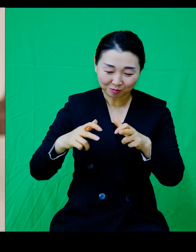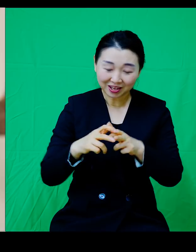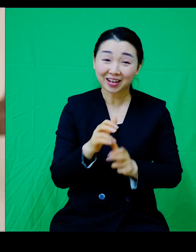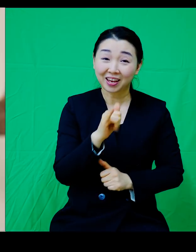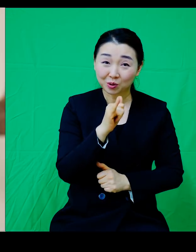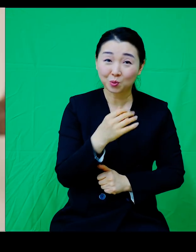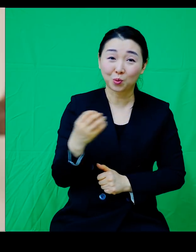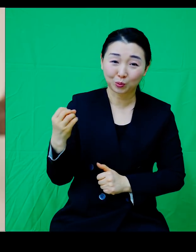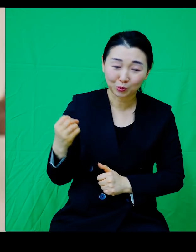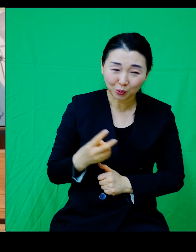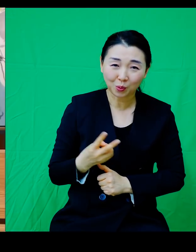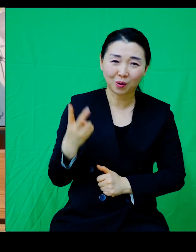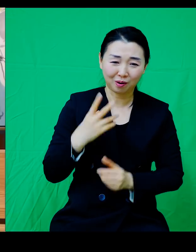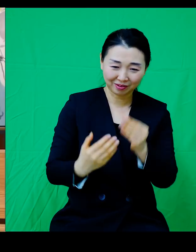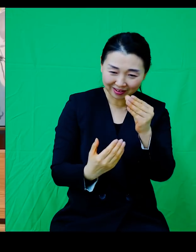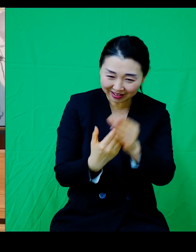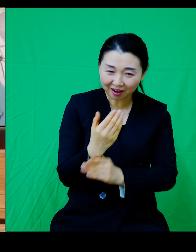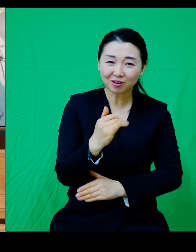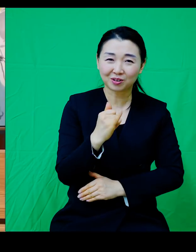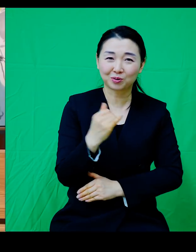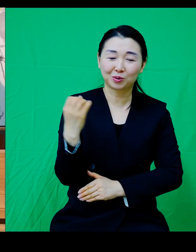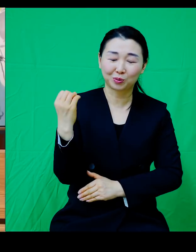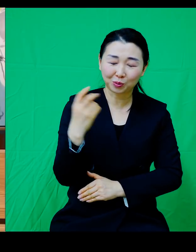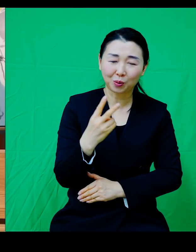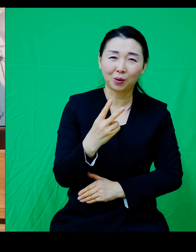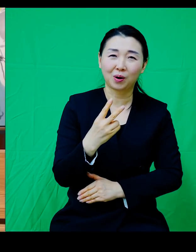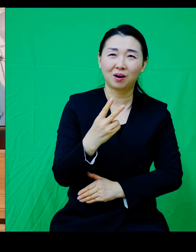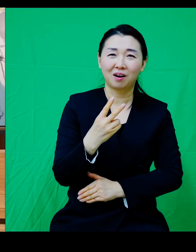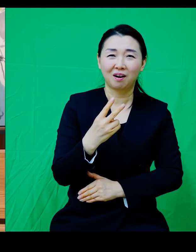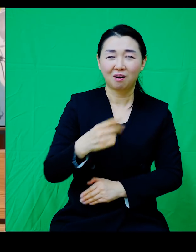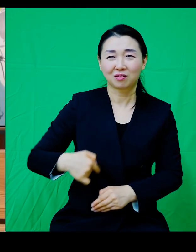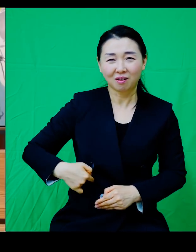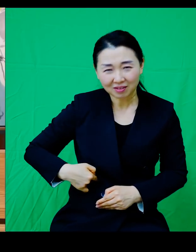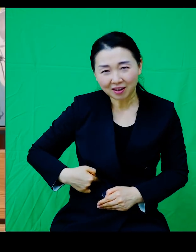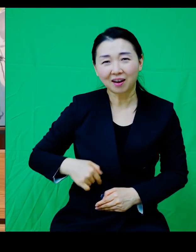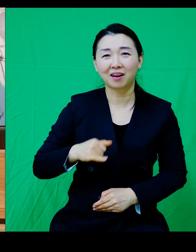아픈 아이가 될 수도 있고 어떤 사건이 될 수도 있고 어떤